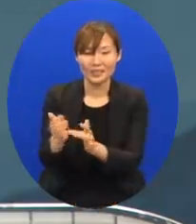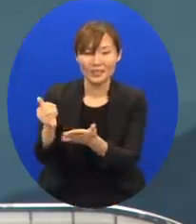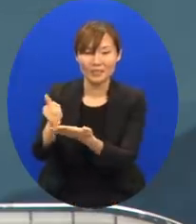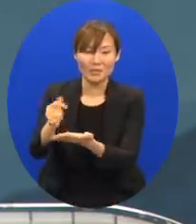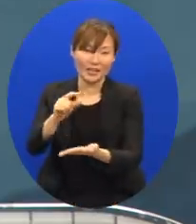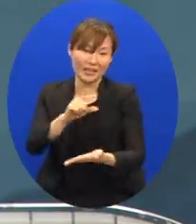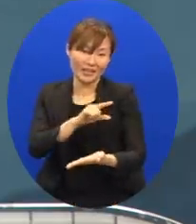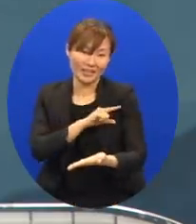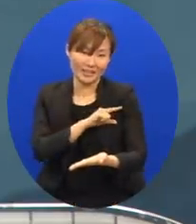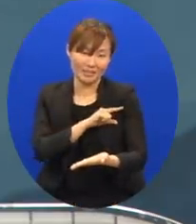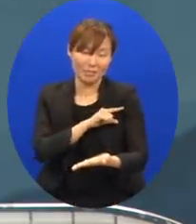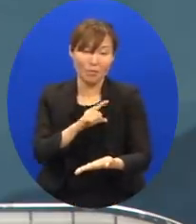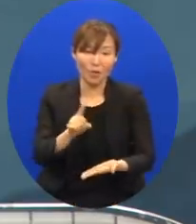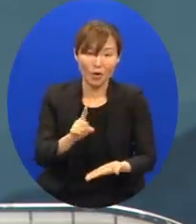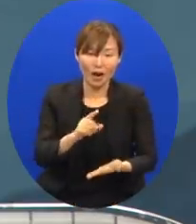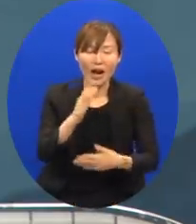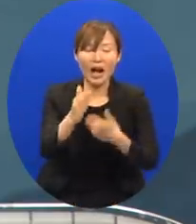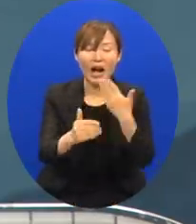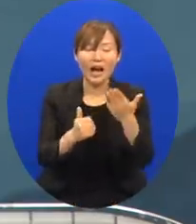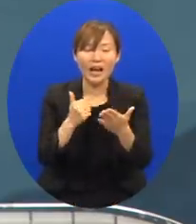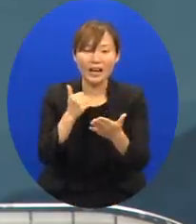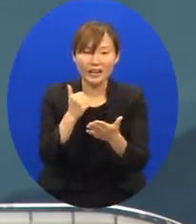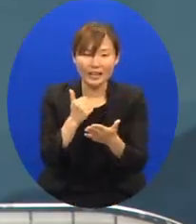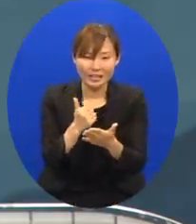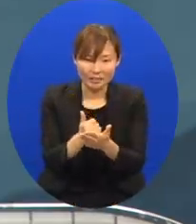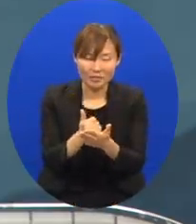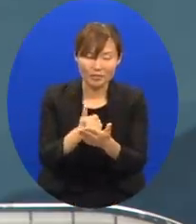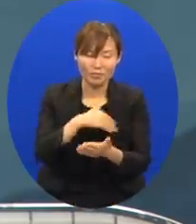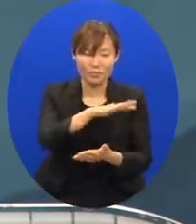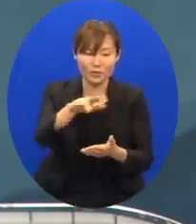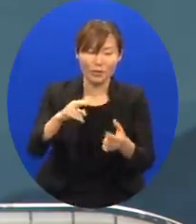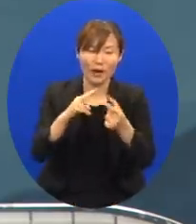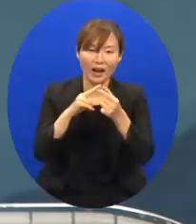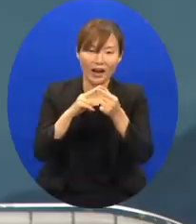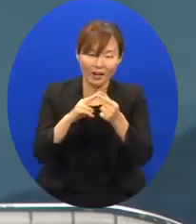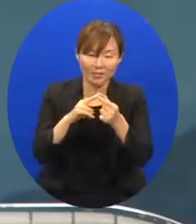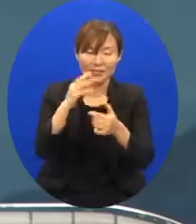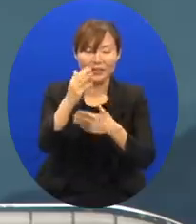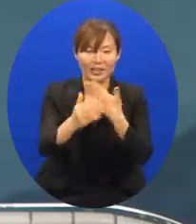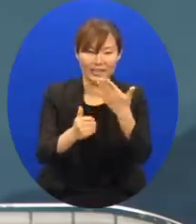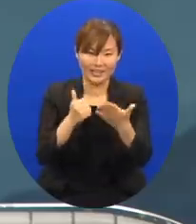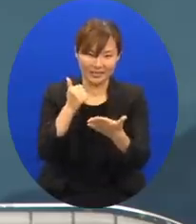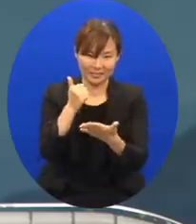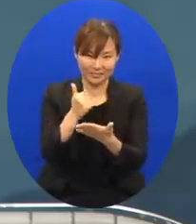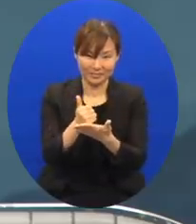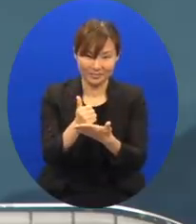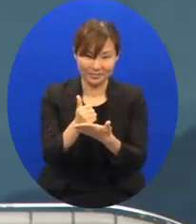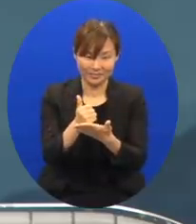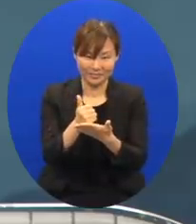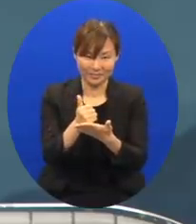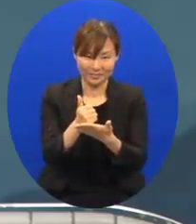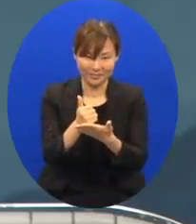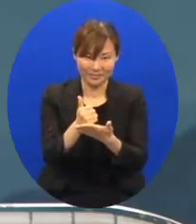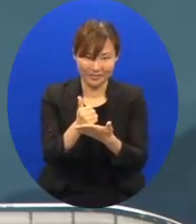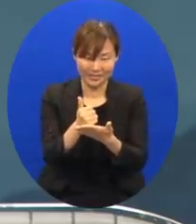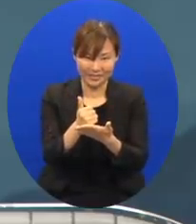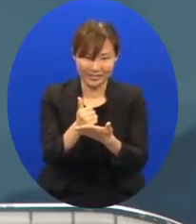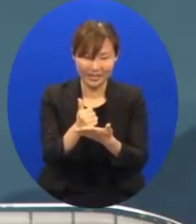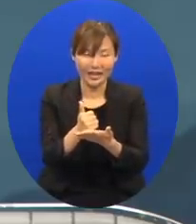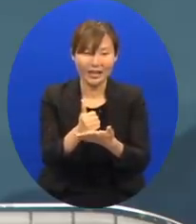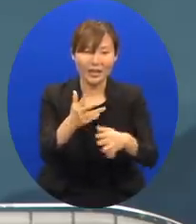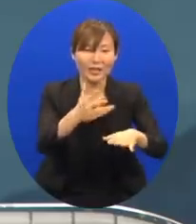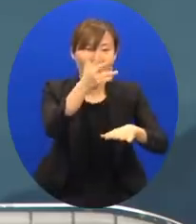하나님이 우리와 함께 하신다 임 말로 일이에요 예수님이 제자들에게 마지막에 주신 약속이 뭡니까